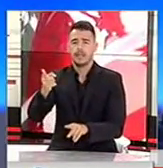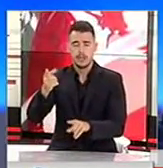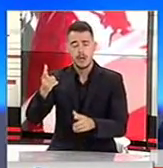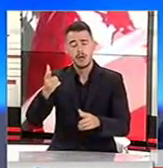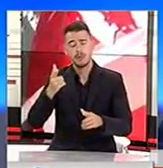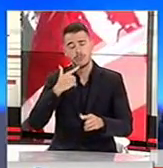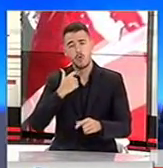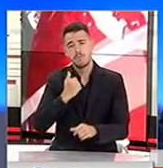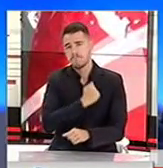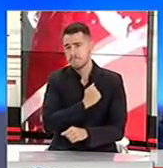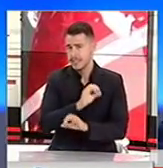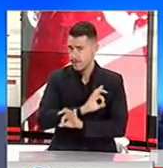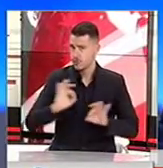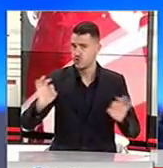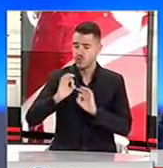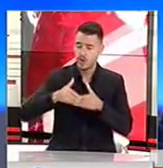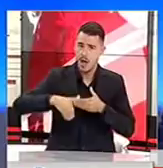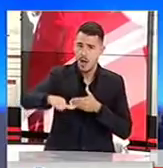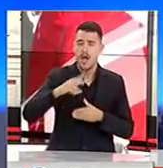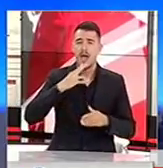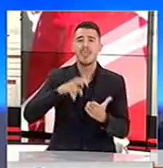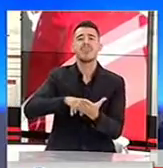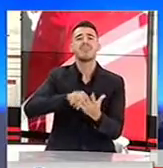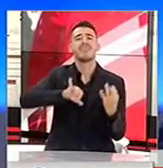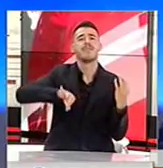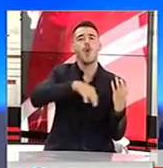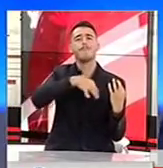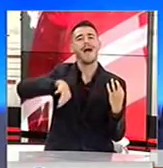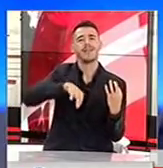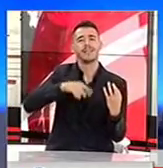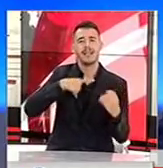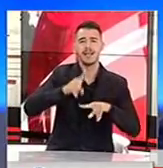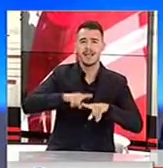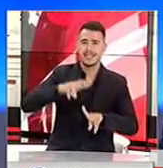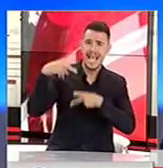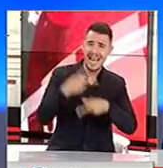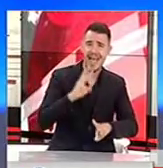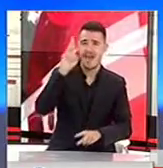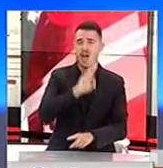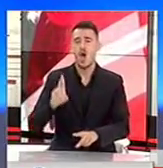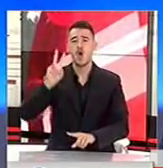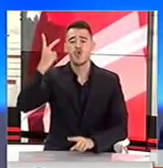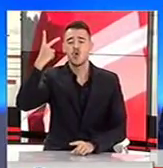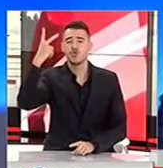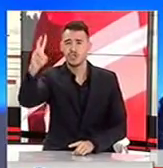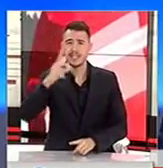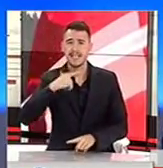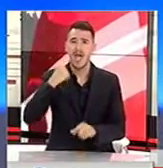των δύο χωρών θα εργαστούν προκειμένου να προσδιορίσουν το πότε και πώς θα γίνει αυτή η επίσκεψη.